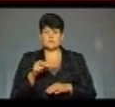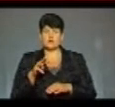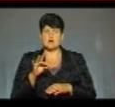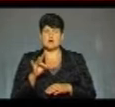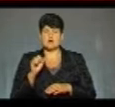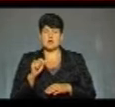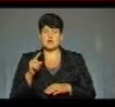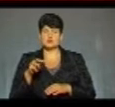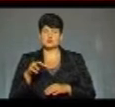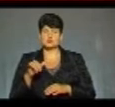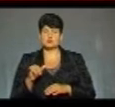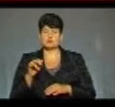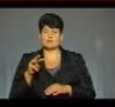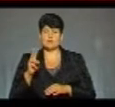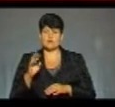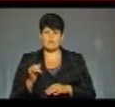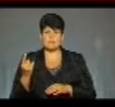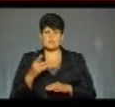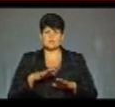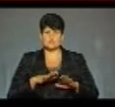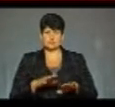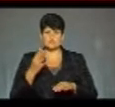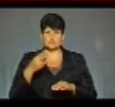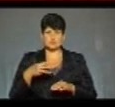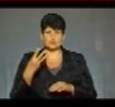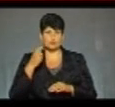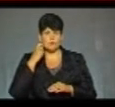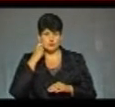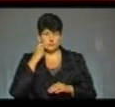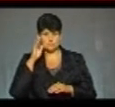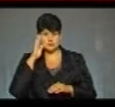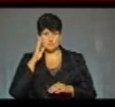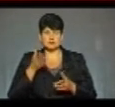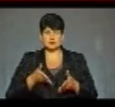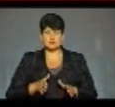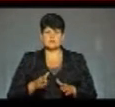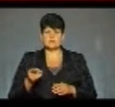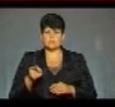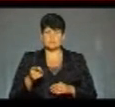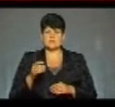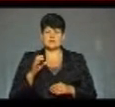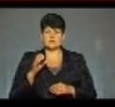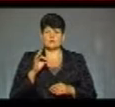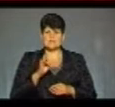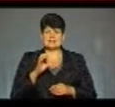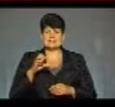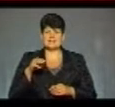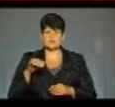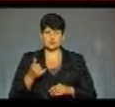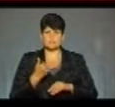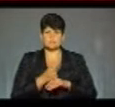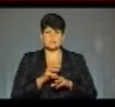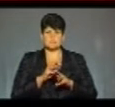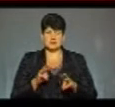Разумков. А першим заступником став 43-річний виходець з Тернополя Руслан Стефанчук. Прем'єр-міністром обрано Олексія